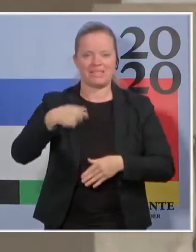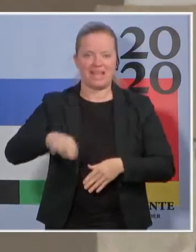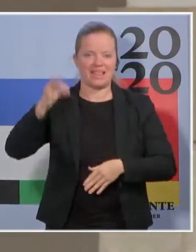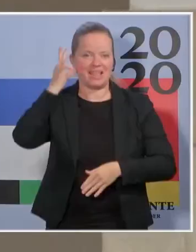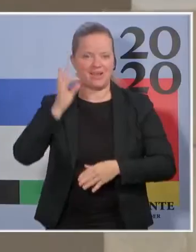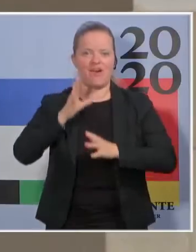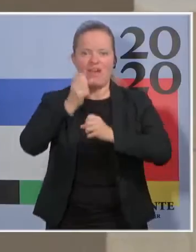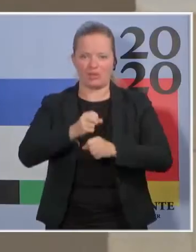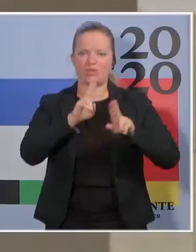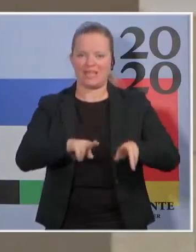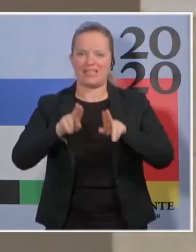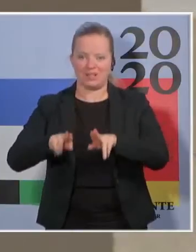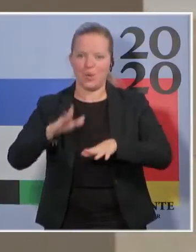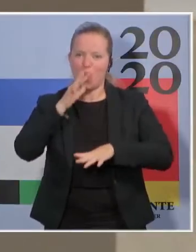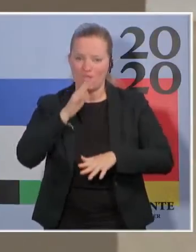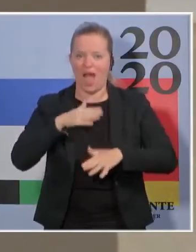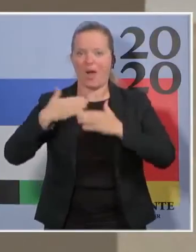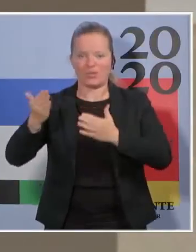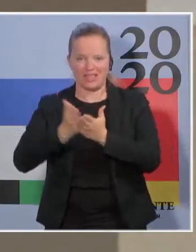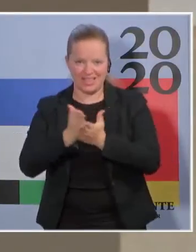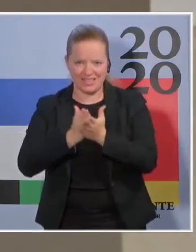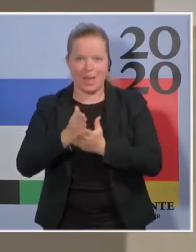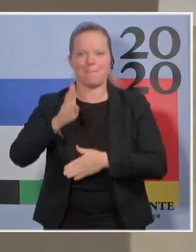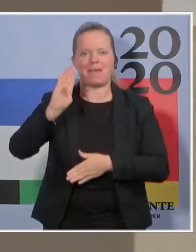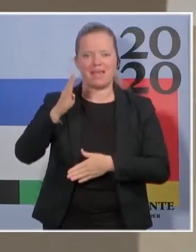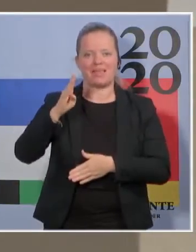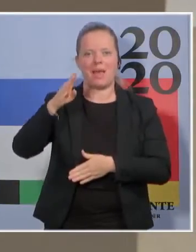des Verfassungsgerichtshofes außer Dienst, Brigitte Bierlein.